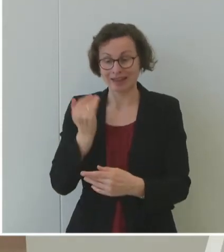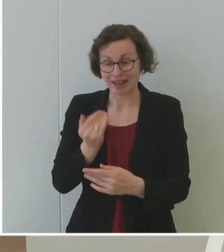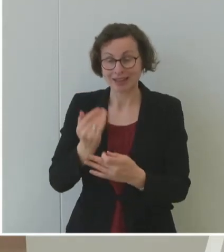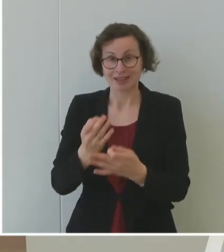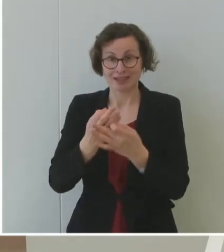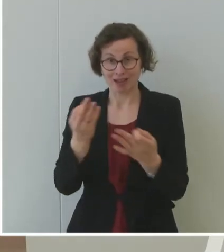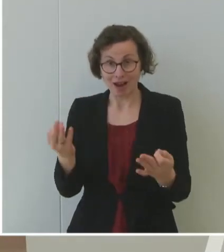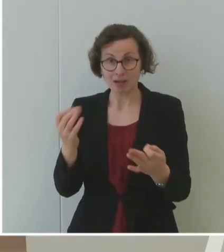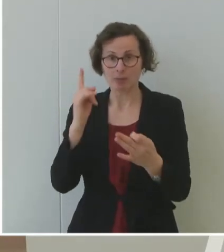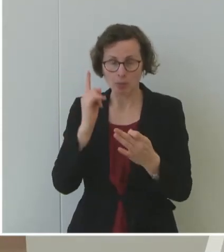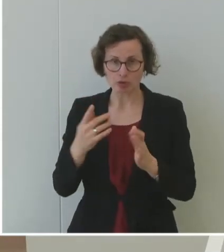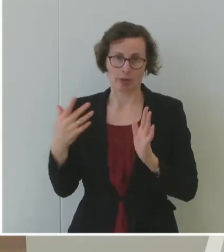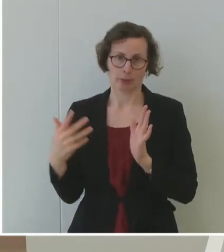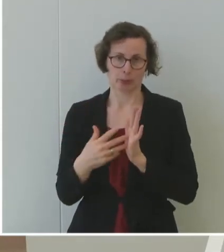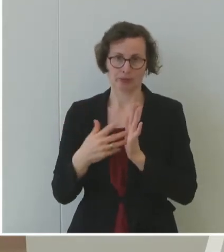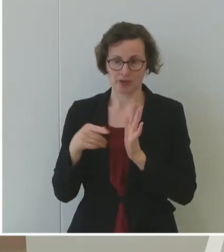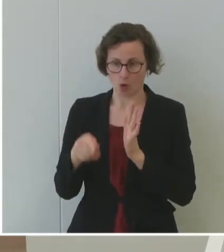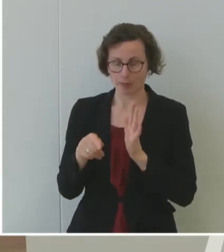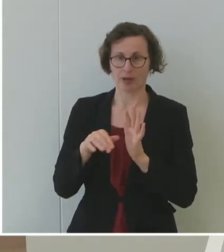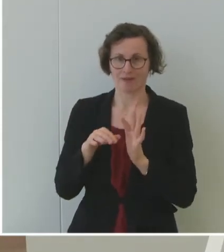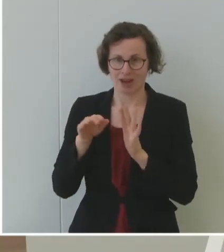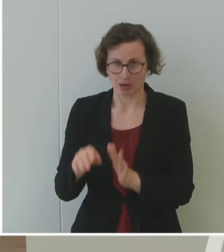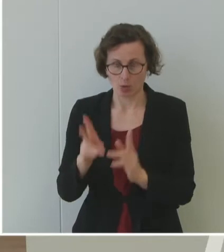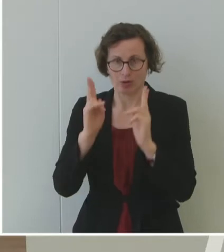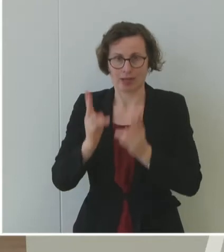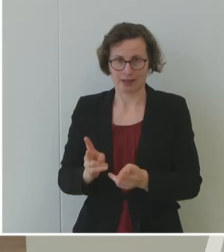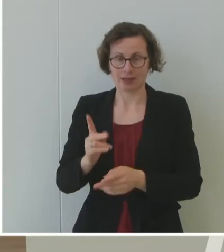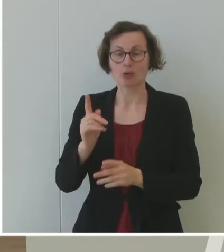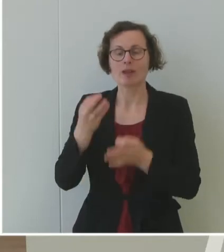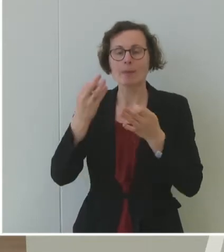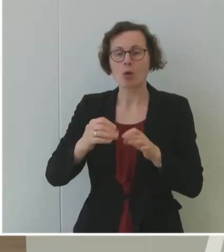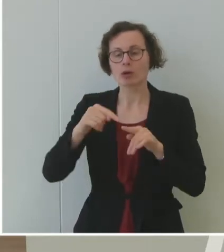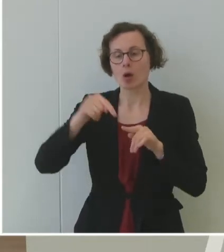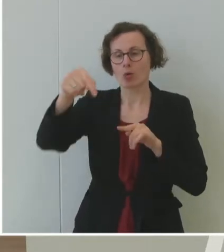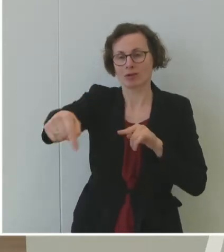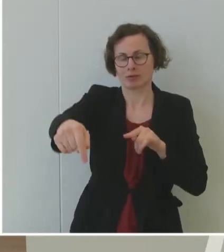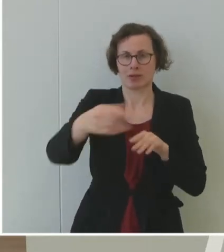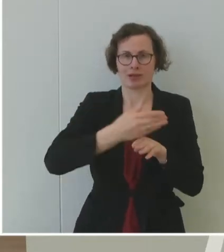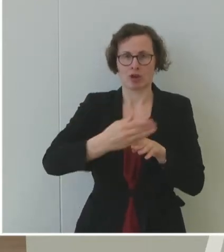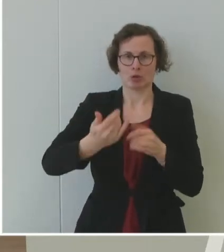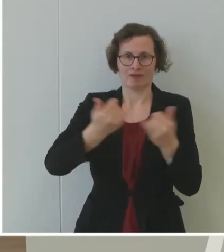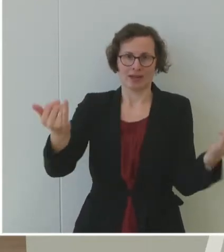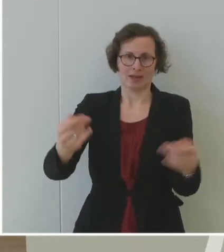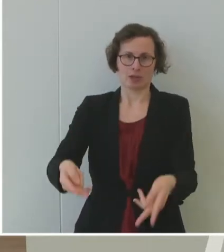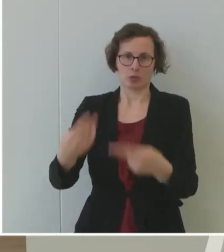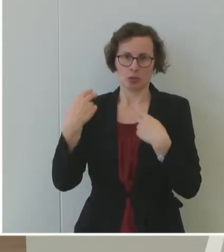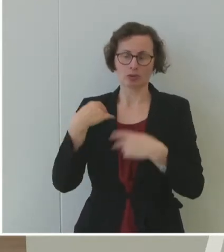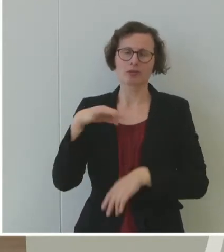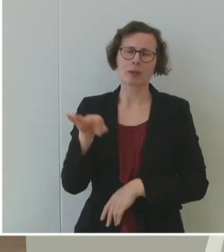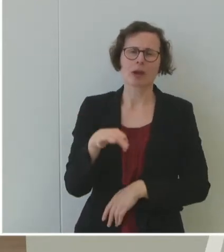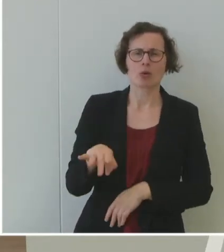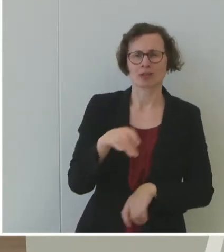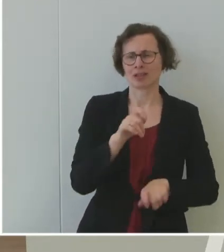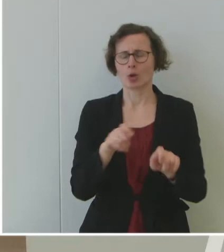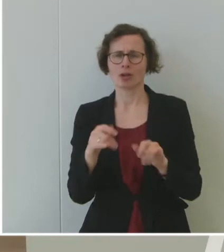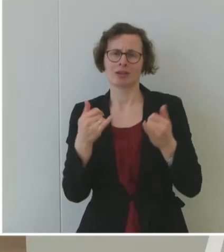Jeden Tag müssen sie überprüft werden. Und wir brauchen auch ein Ausstiegsszenario. Und wir brauchen keine